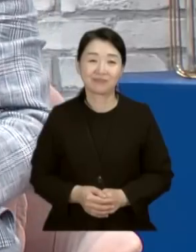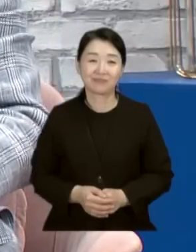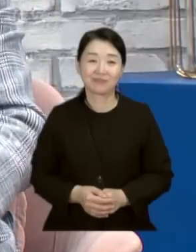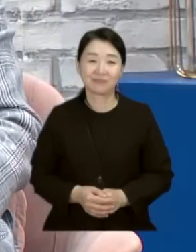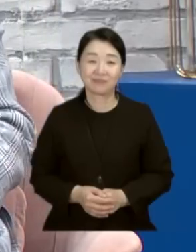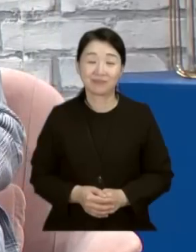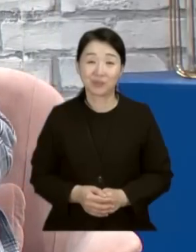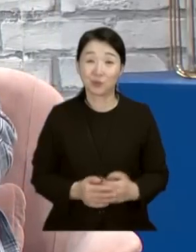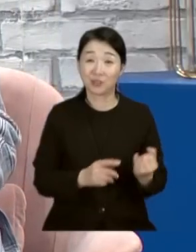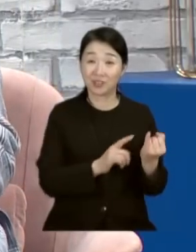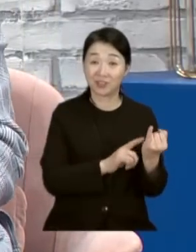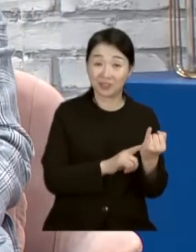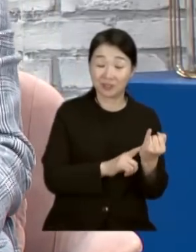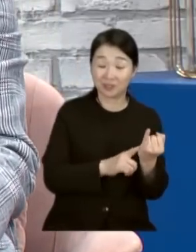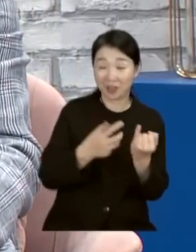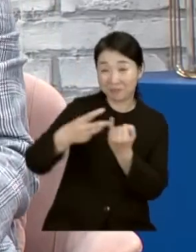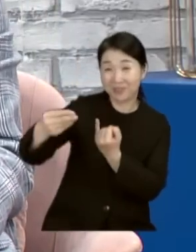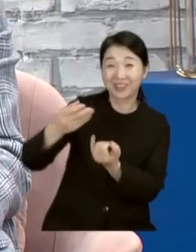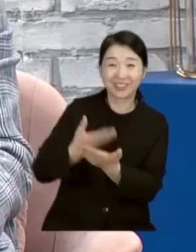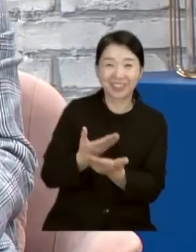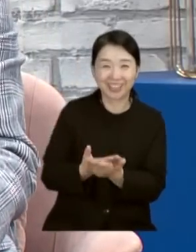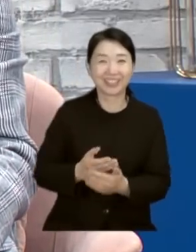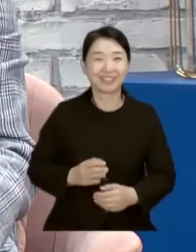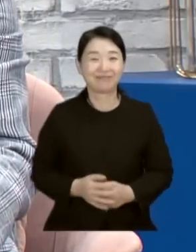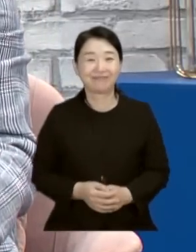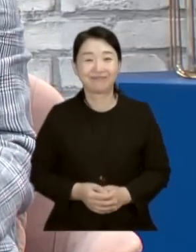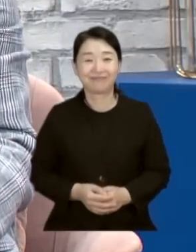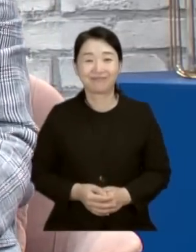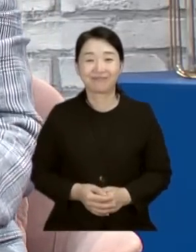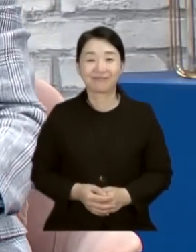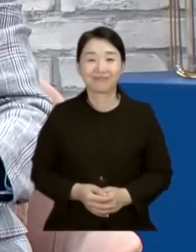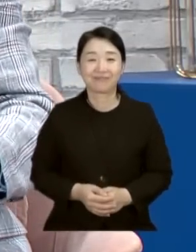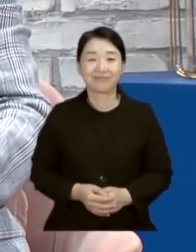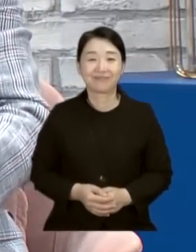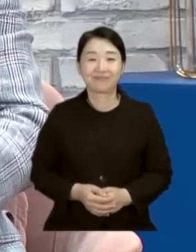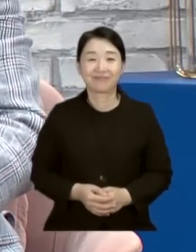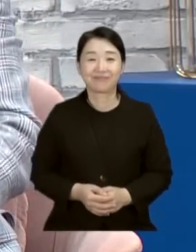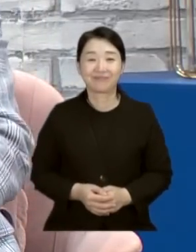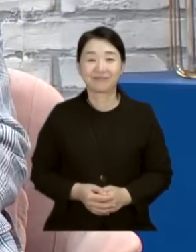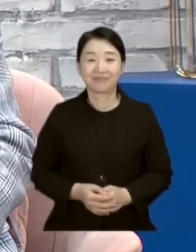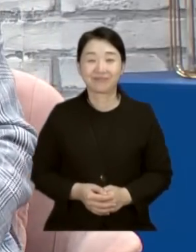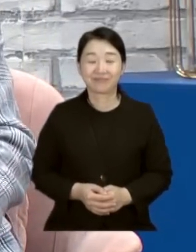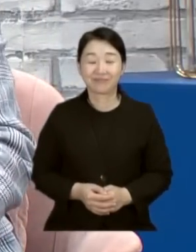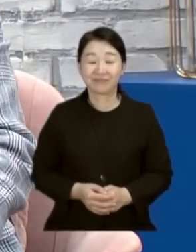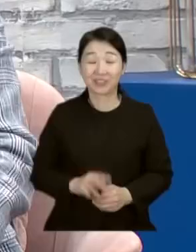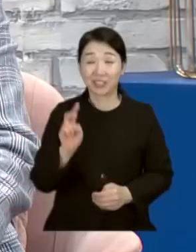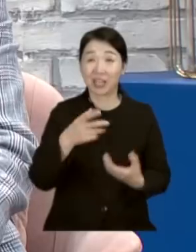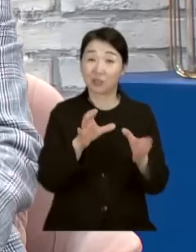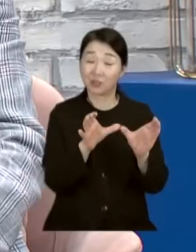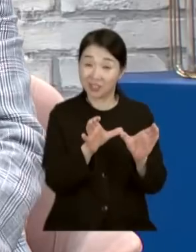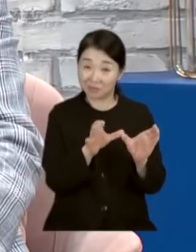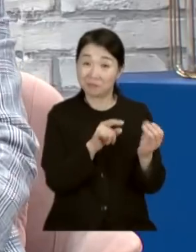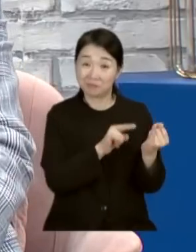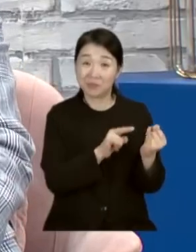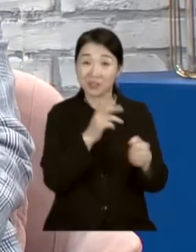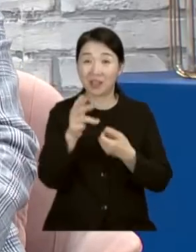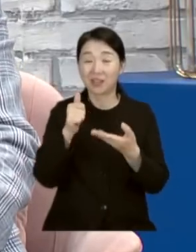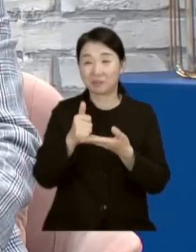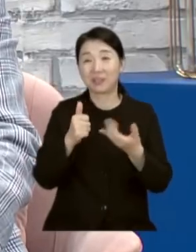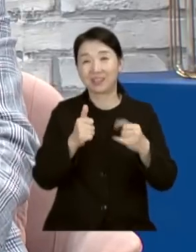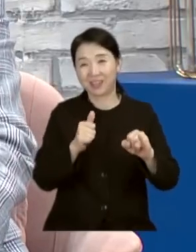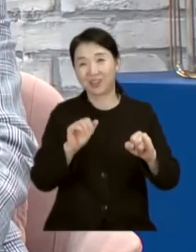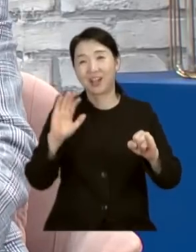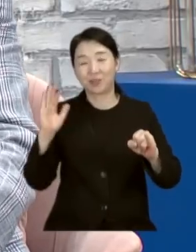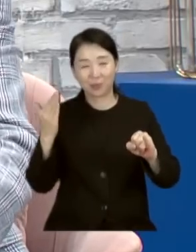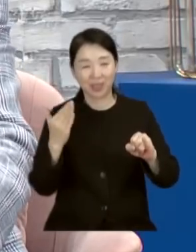네. 우리 이지연 집사님 감사합니다. 데려가셔야 될 것 같네요. 네. 네. 정말 고맙습니다. 네, 아, 제가 너무 감사드립니다. 자, 주얼리 멤버였고요. 지금은